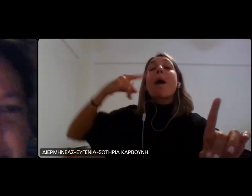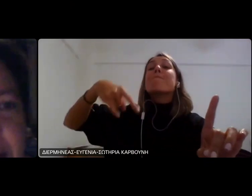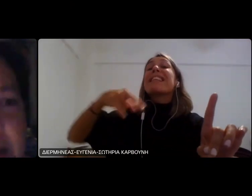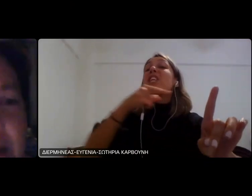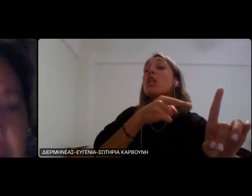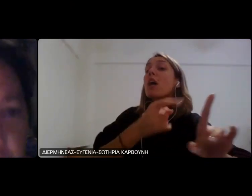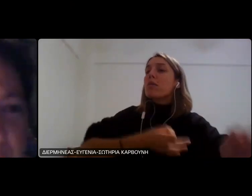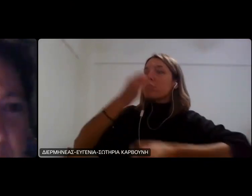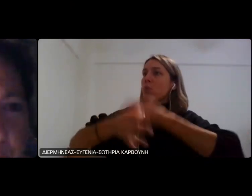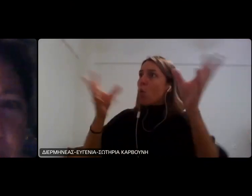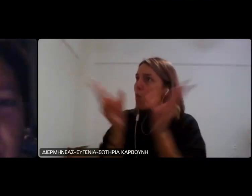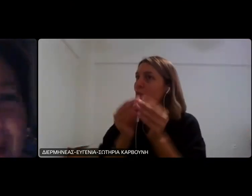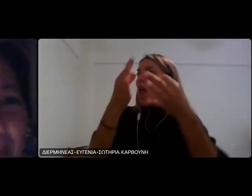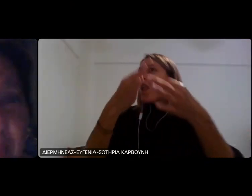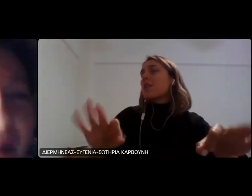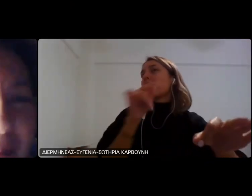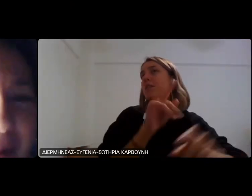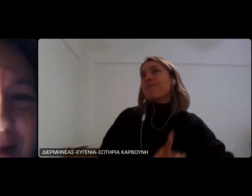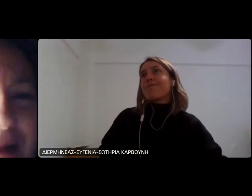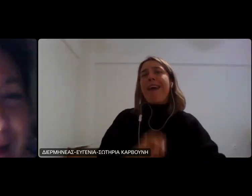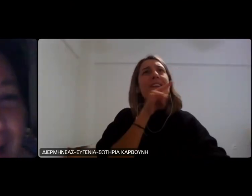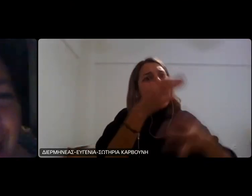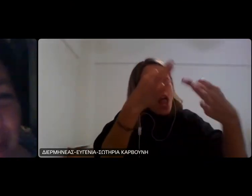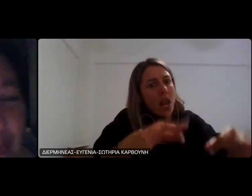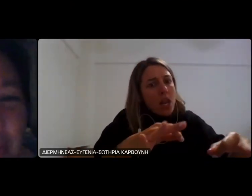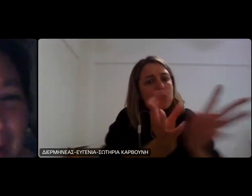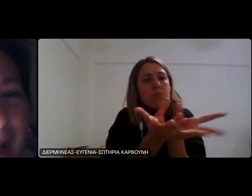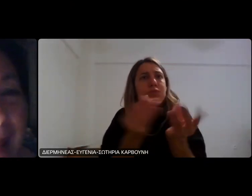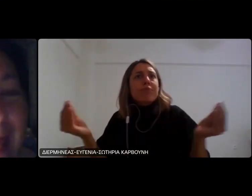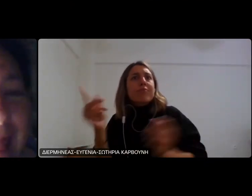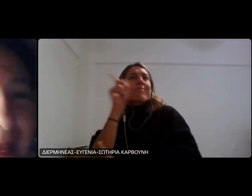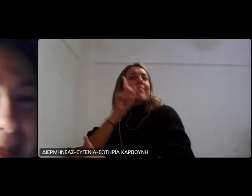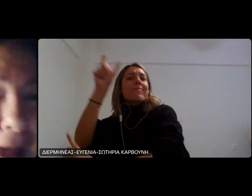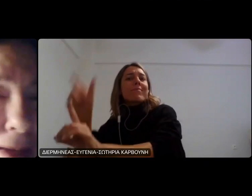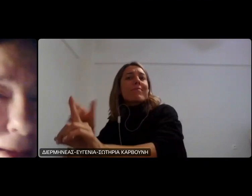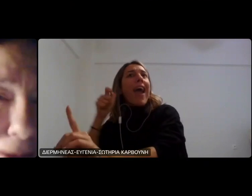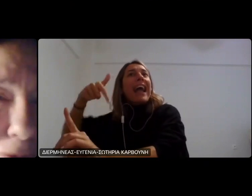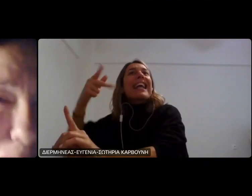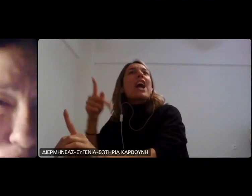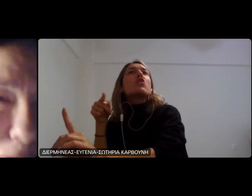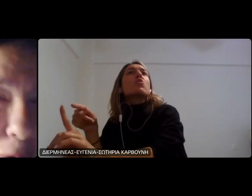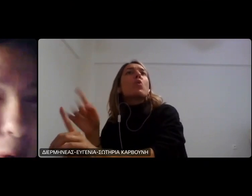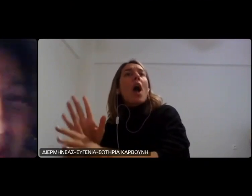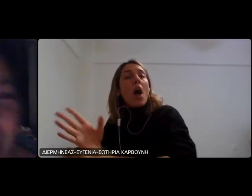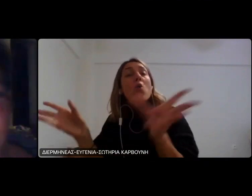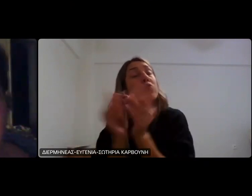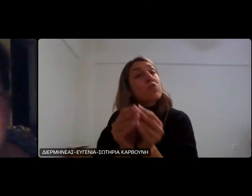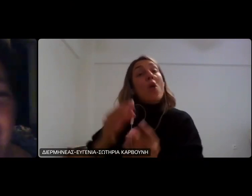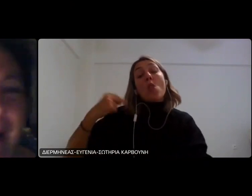λύσεις, λύσεις τέτοιου τύπου υπάρχουν πάρα πολλές. Ήδη η κυρία Γκασούκα έχει κάνει για το δημόσιο